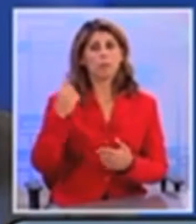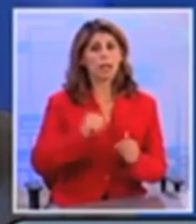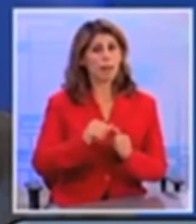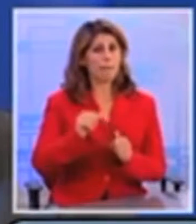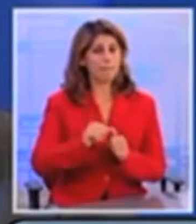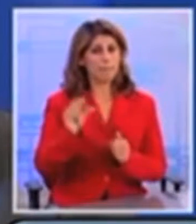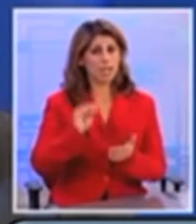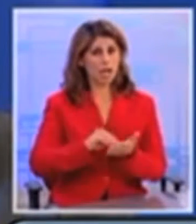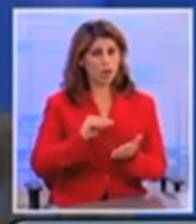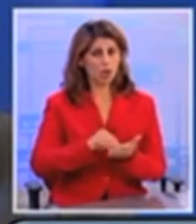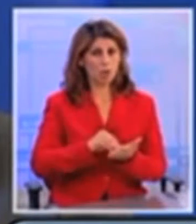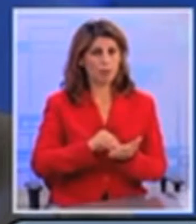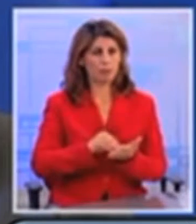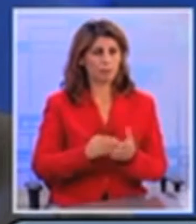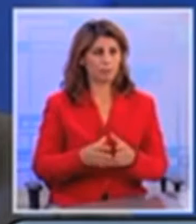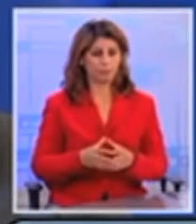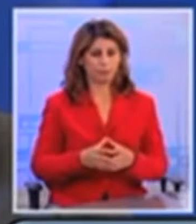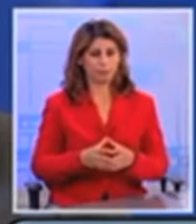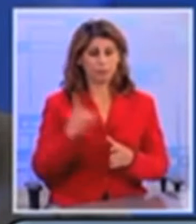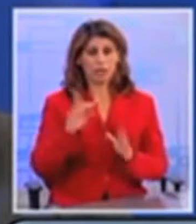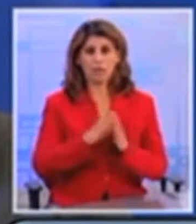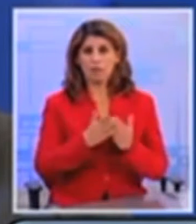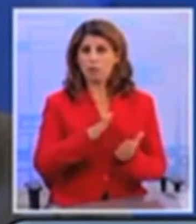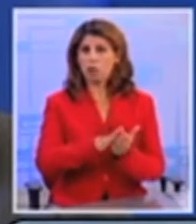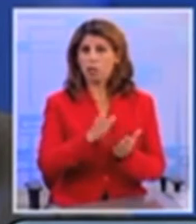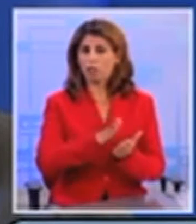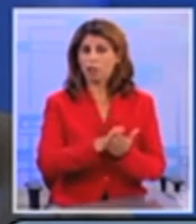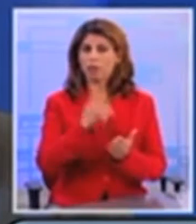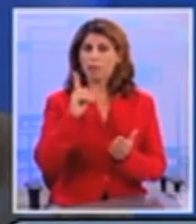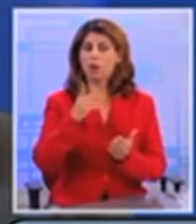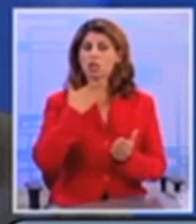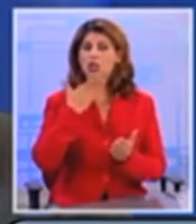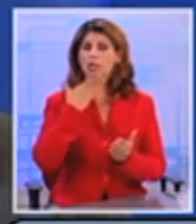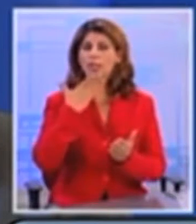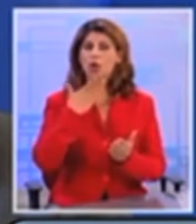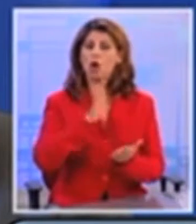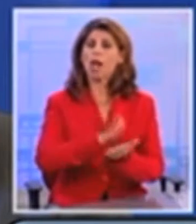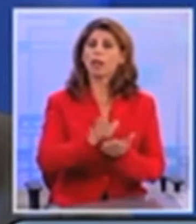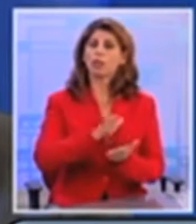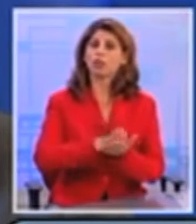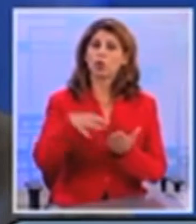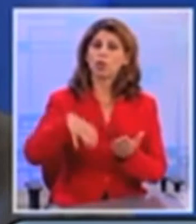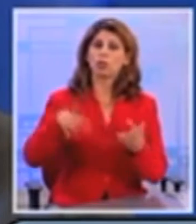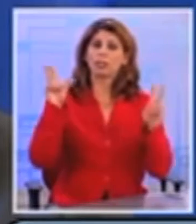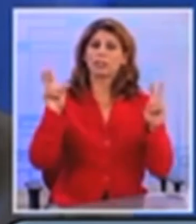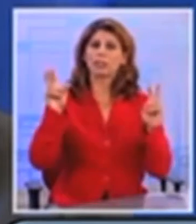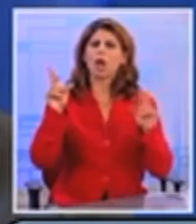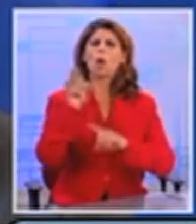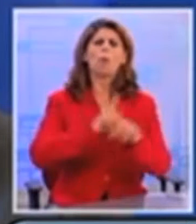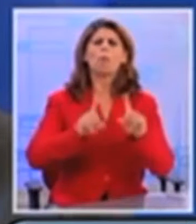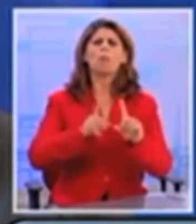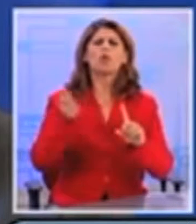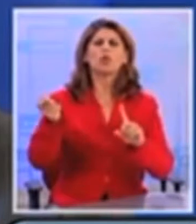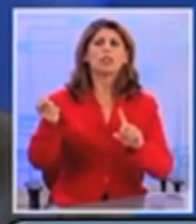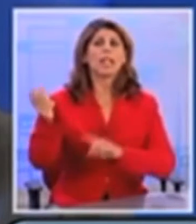intitulé « Qui doit à qui ?», reproduisant une partie importante de